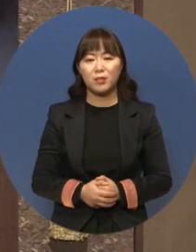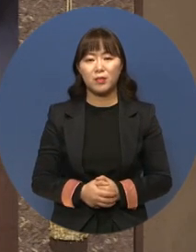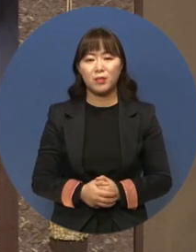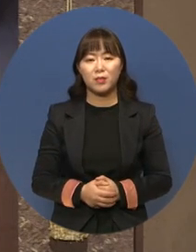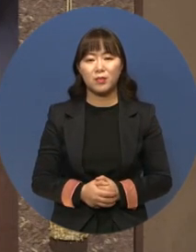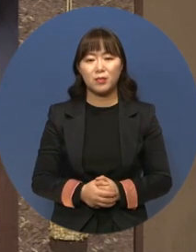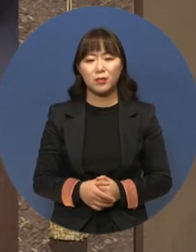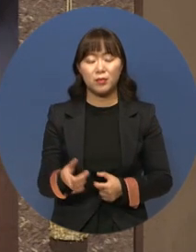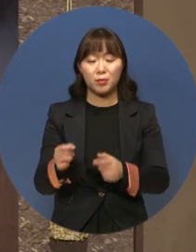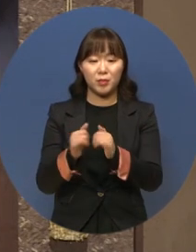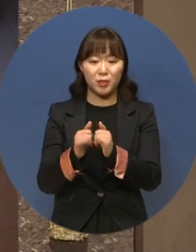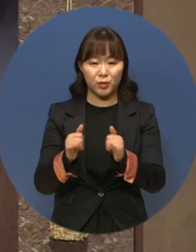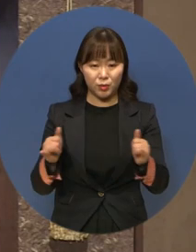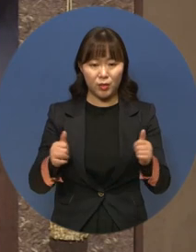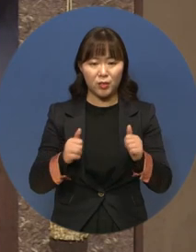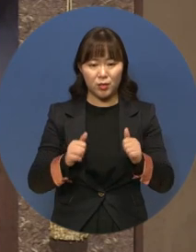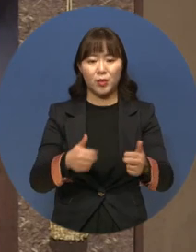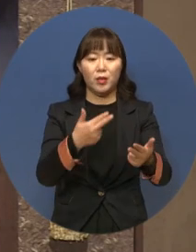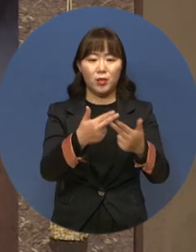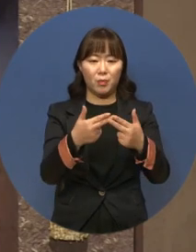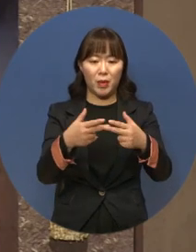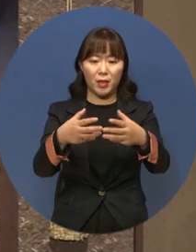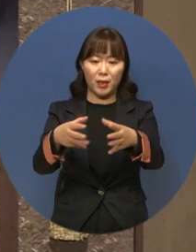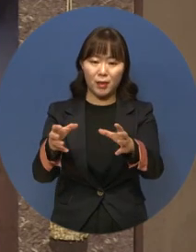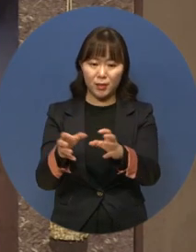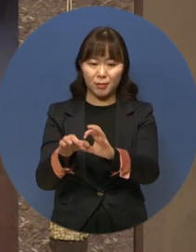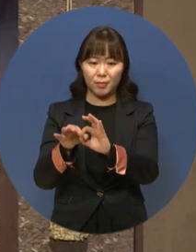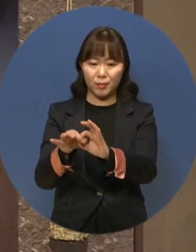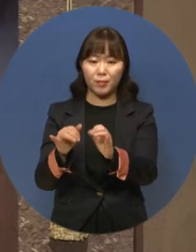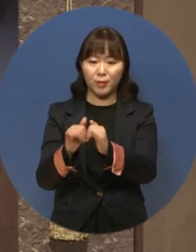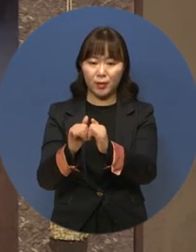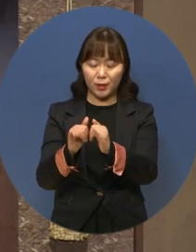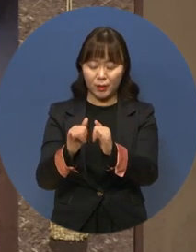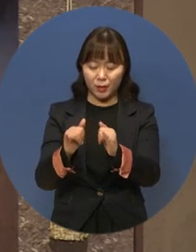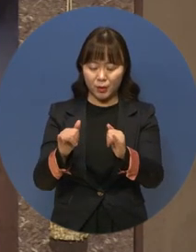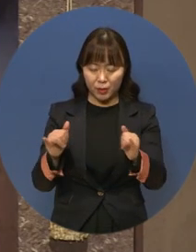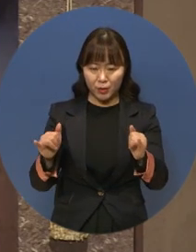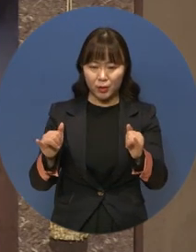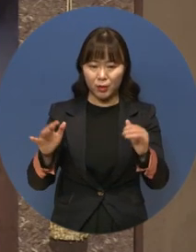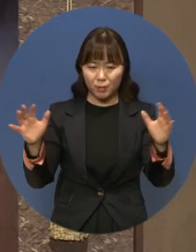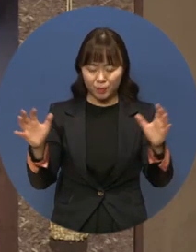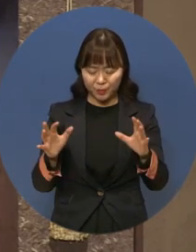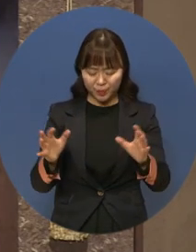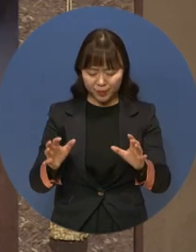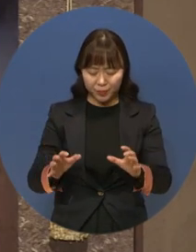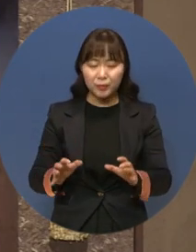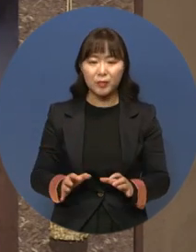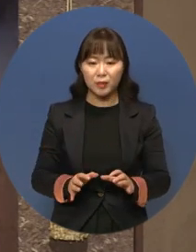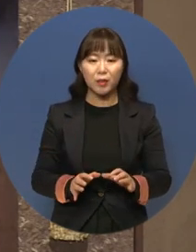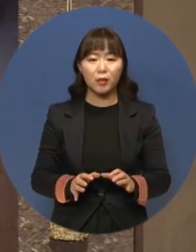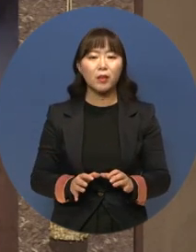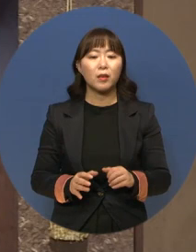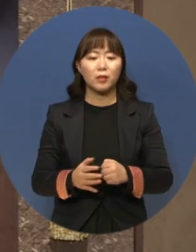그분이 열심히 그 협회 단체 예. 관련자들을 이렇게 모아서